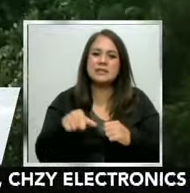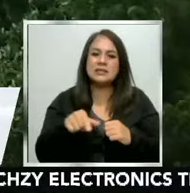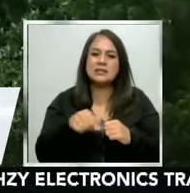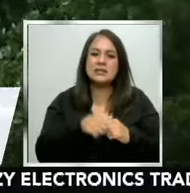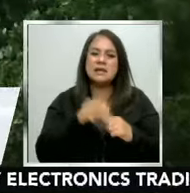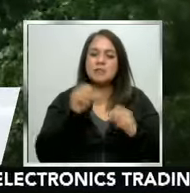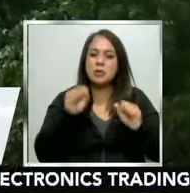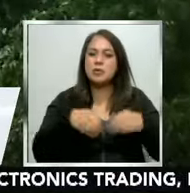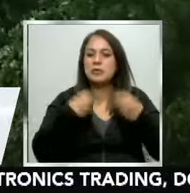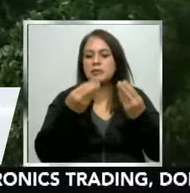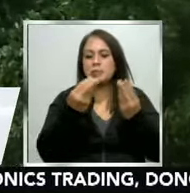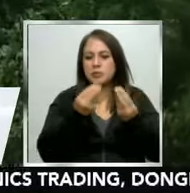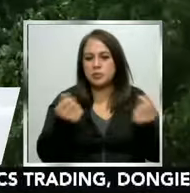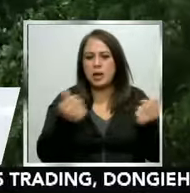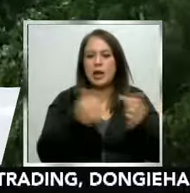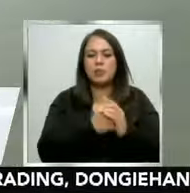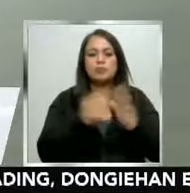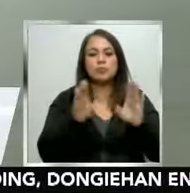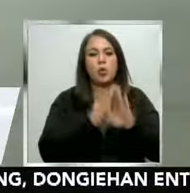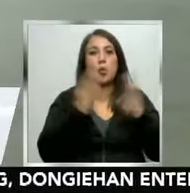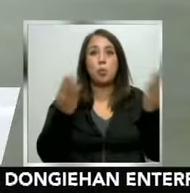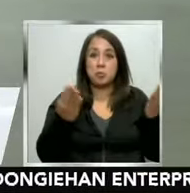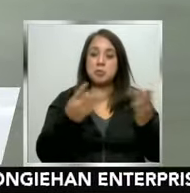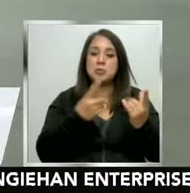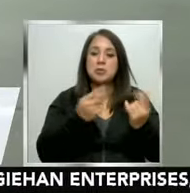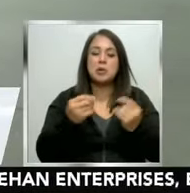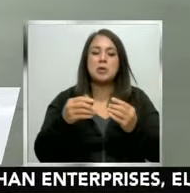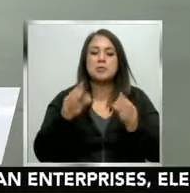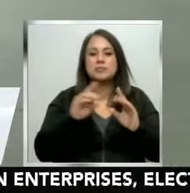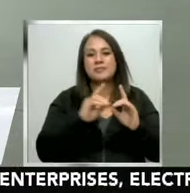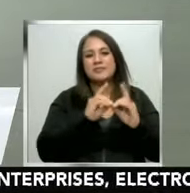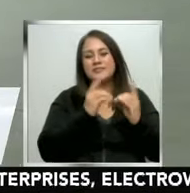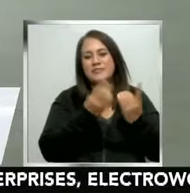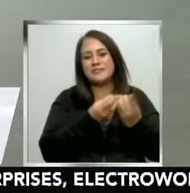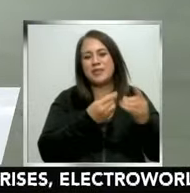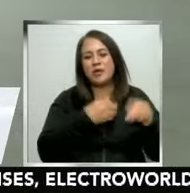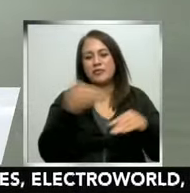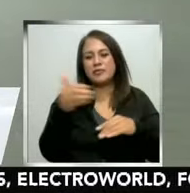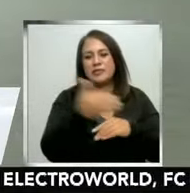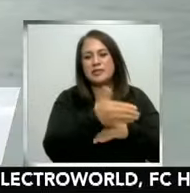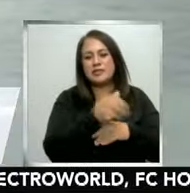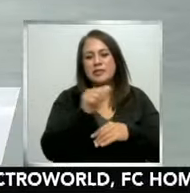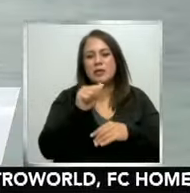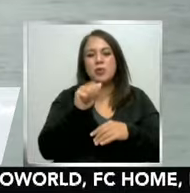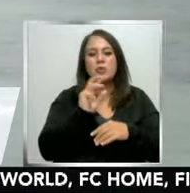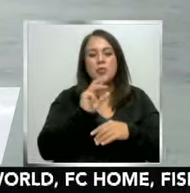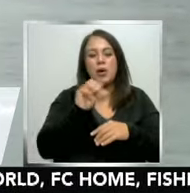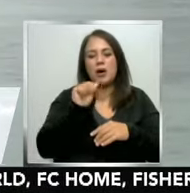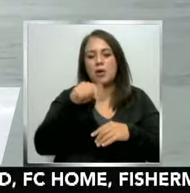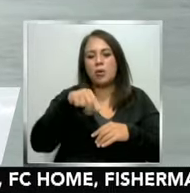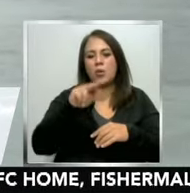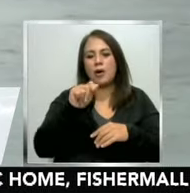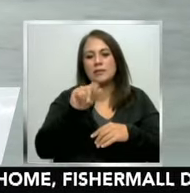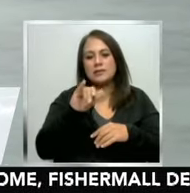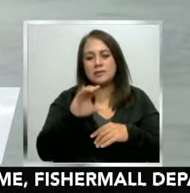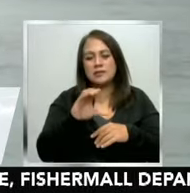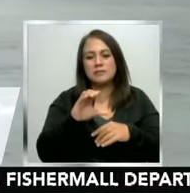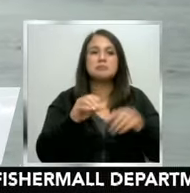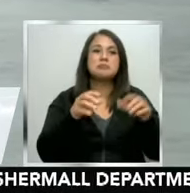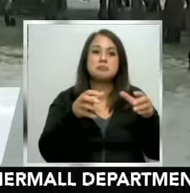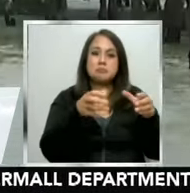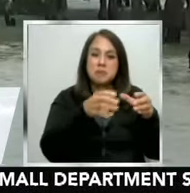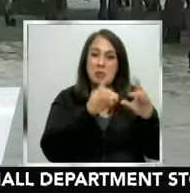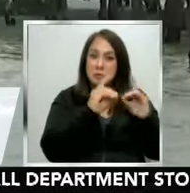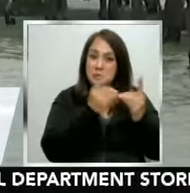sa mga ganitong hakbang ang Bureau of Fisheries and Aquatic Resources o BFAR, pero kailangan daw itong pag-aralan munang